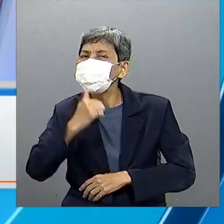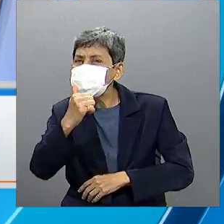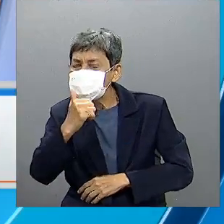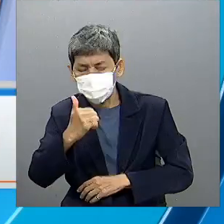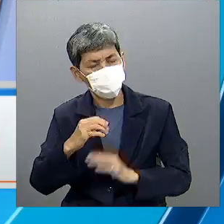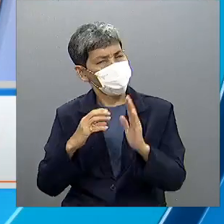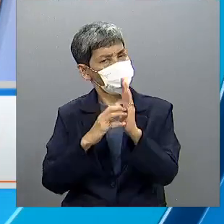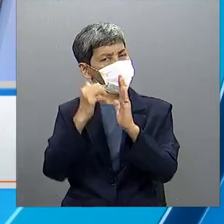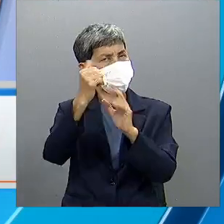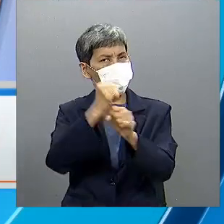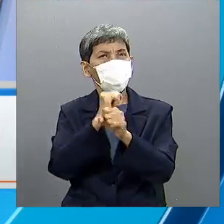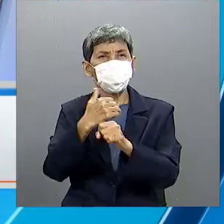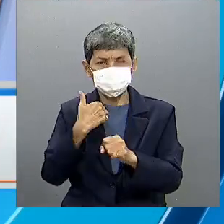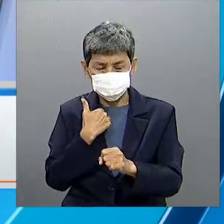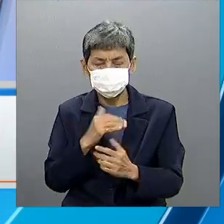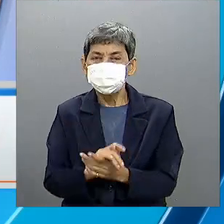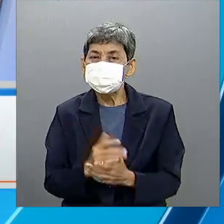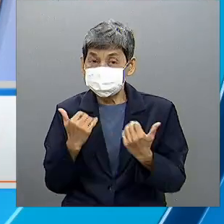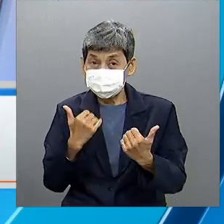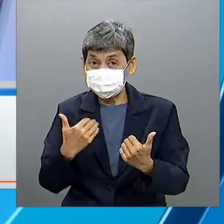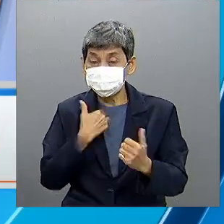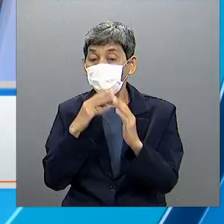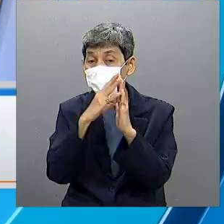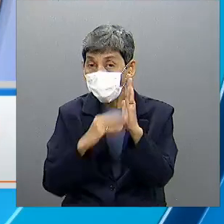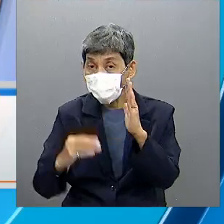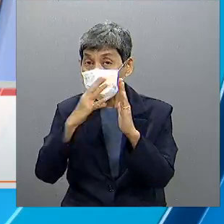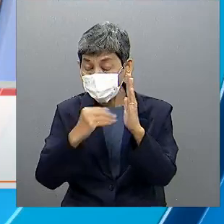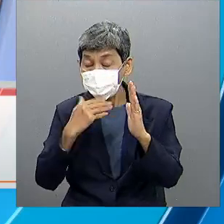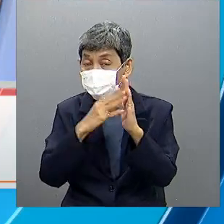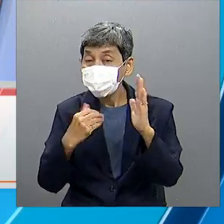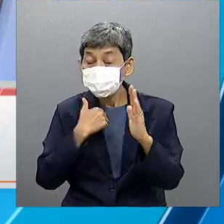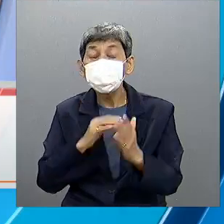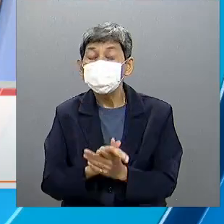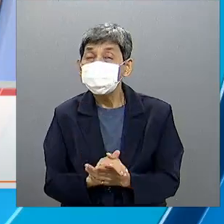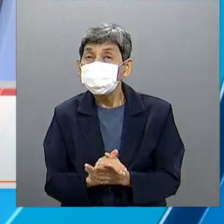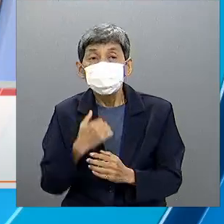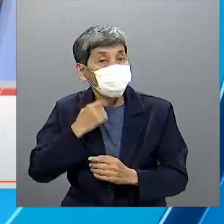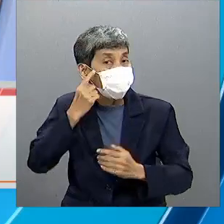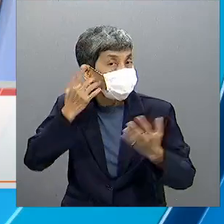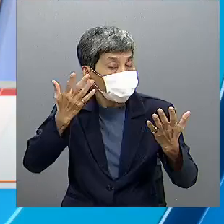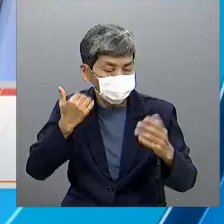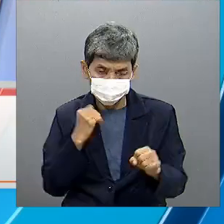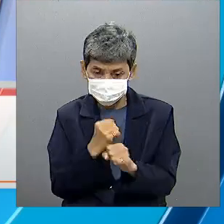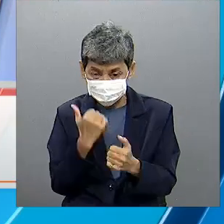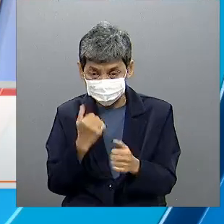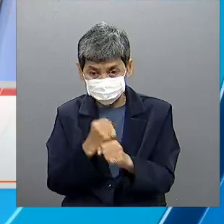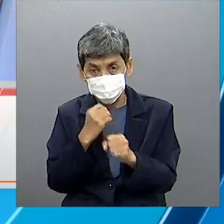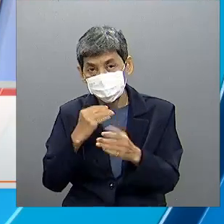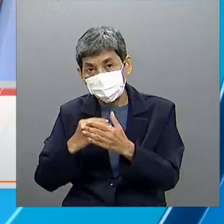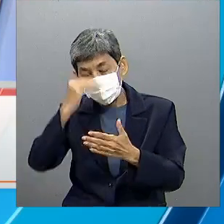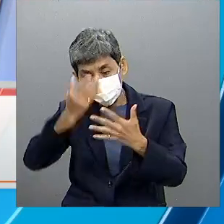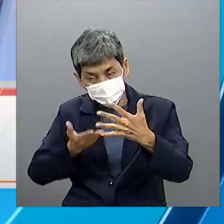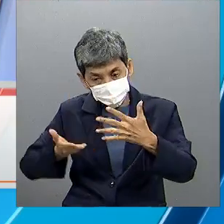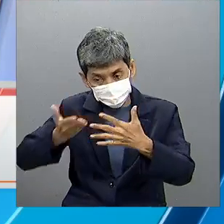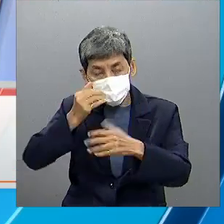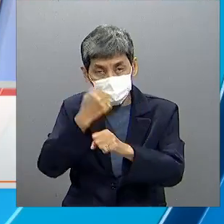นี้ทีนี้นอกจากในเรื่องของการอบรมตรงนี้แล้วเนาะคุณปูคือไม่รู้ว่าจากนี้เขาจะไปสานต่อกับวิสาหกิจชุมชนไหมเขาจะได้